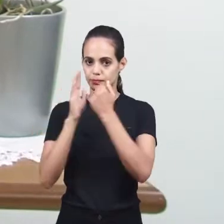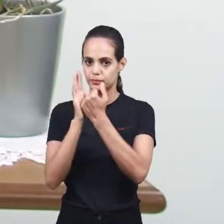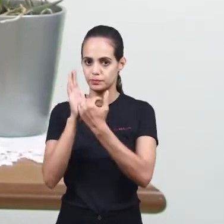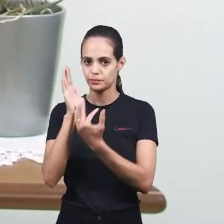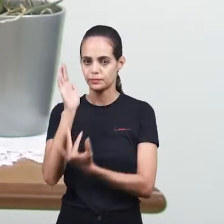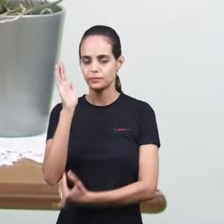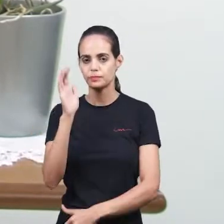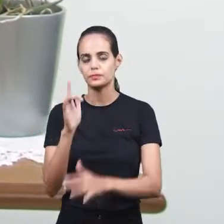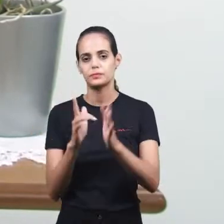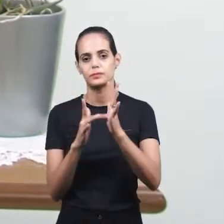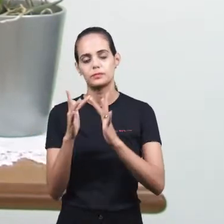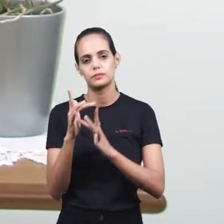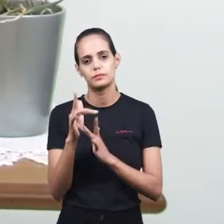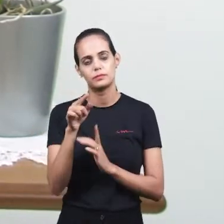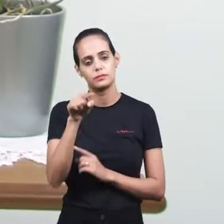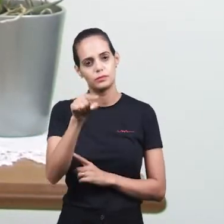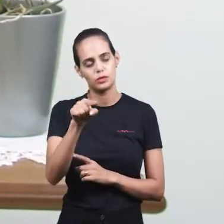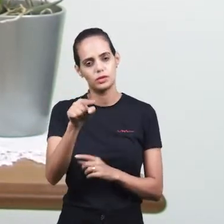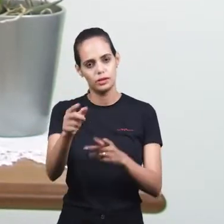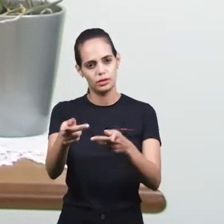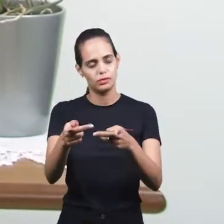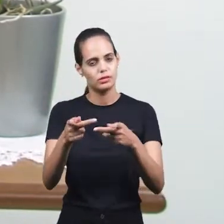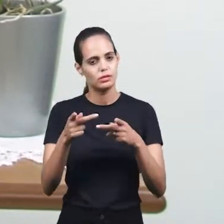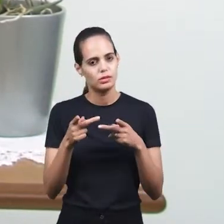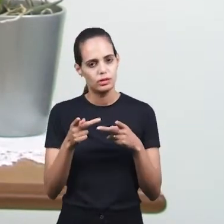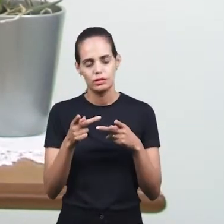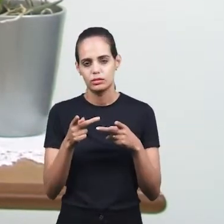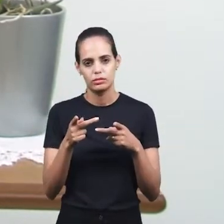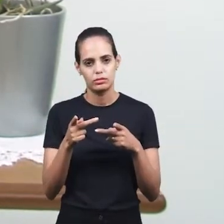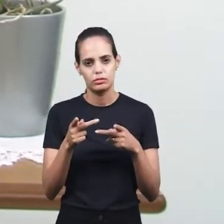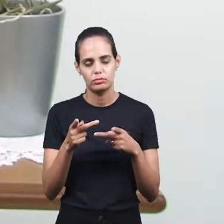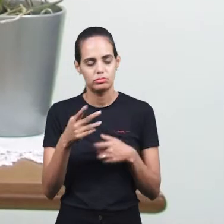Иисуса. Наши гости, будьте как вам удобно.